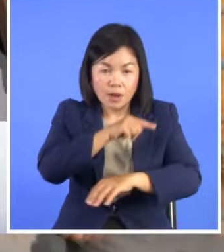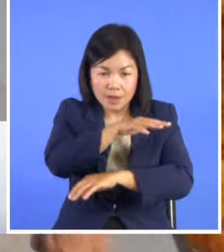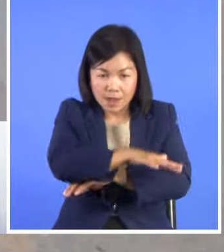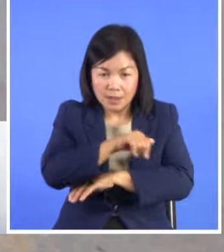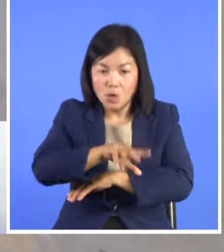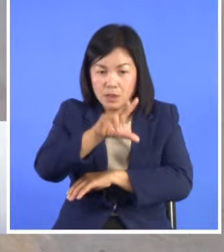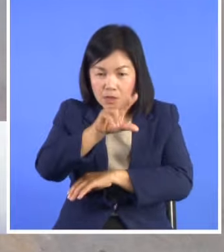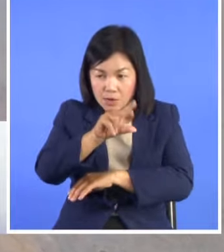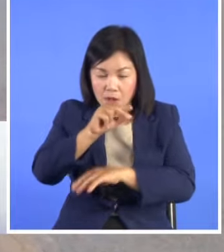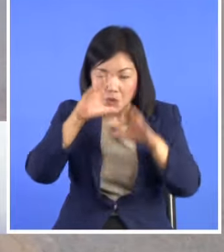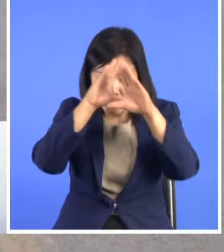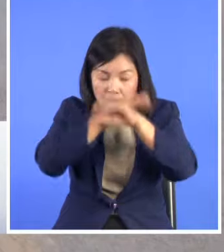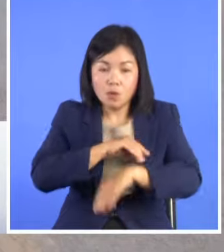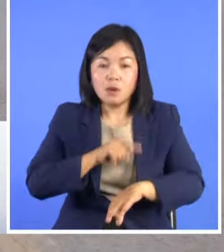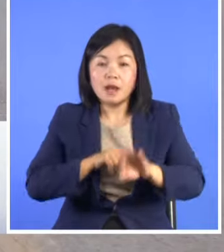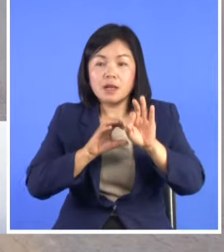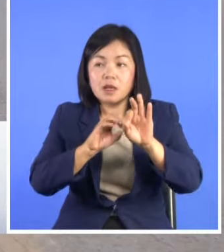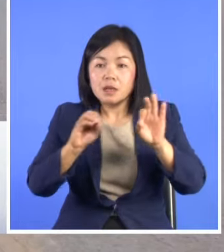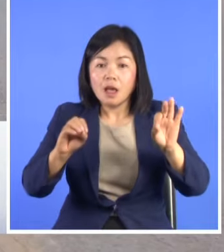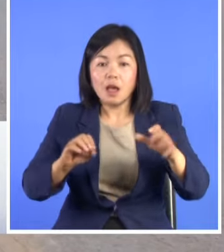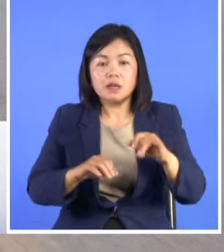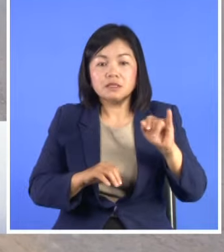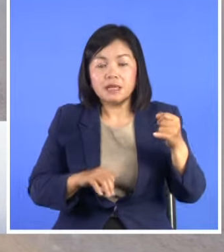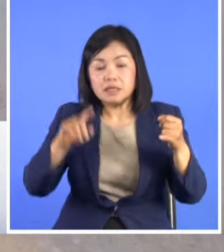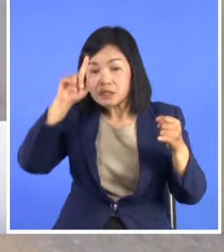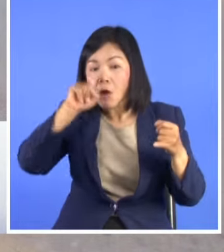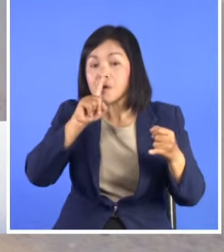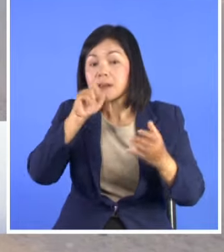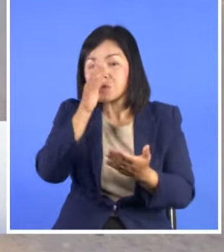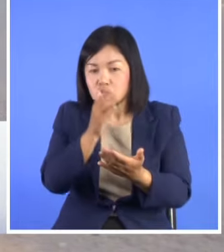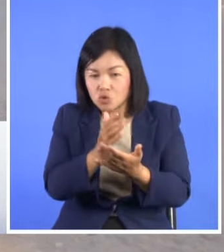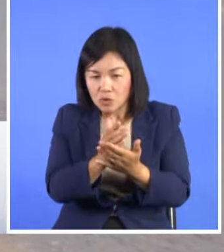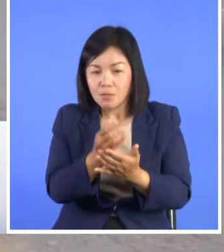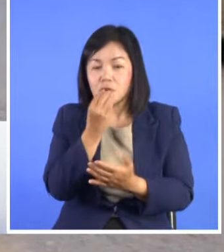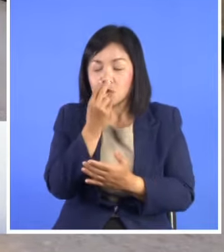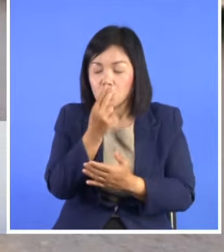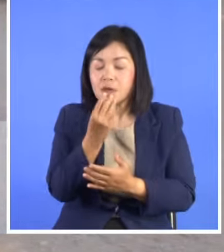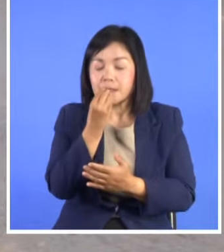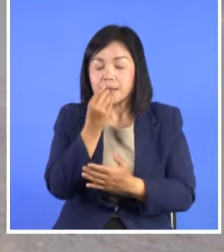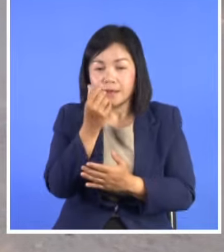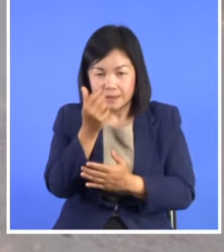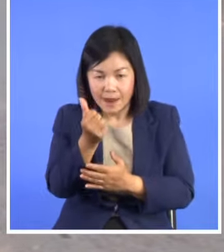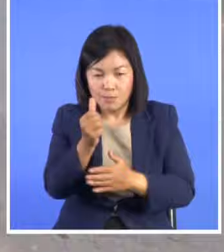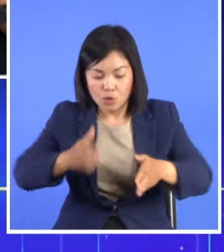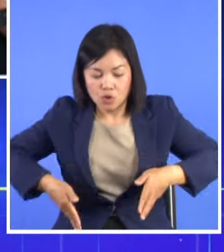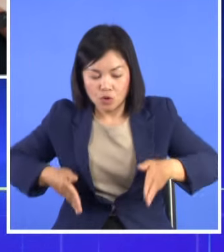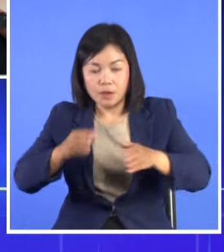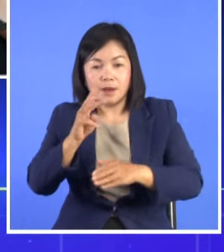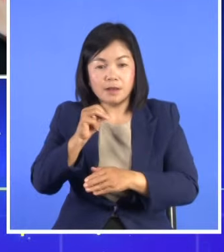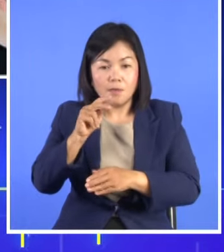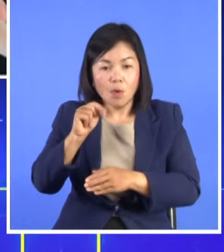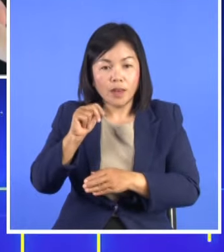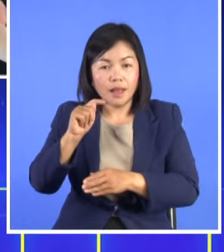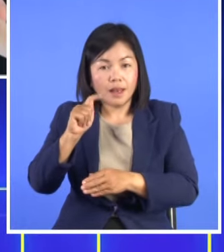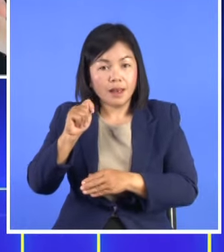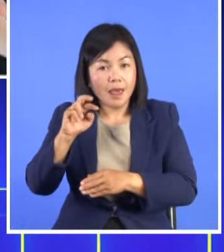ย็นไปจนถึง 3:00 นทุกวันจันทร์ถึงวันเสาร์หยุดวันอาทิตย์นะคะก็ไปทานกันได้ถนนมนตรีสุริยวงศ์ค่ะ น่ากินจังเลย